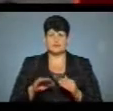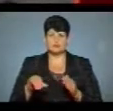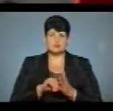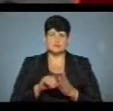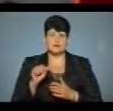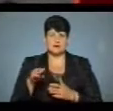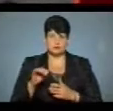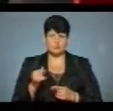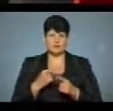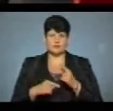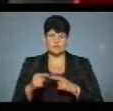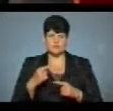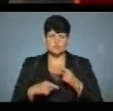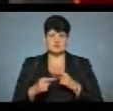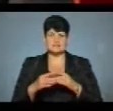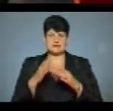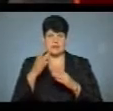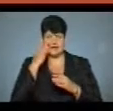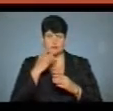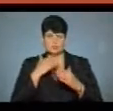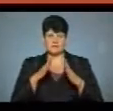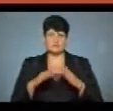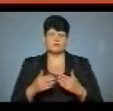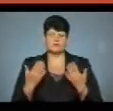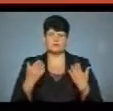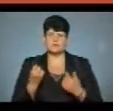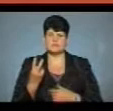де відпочивали 12 днів.